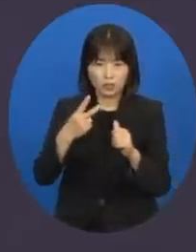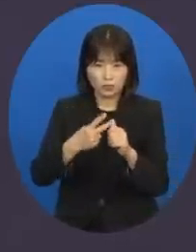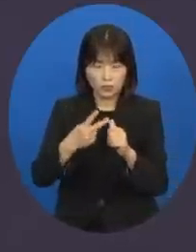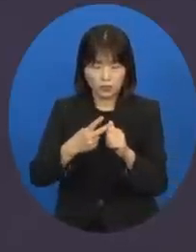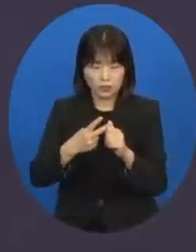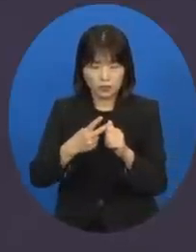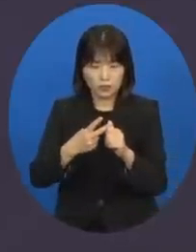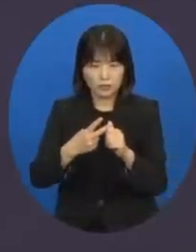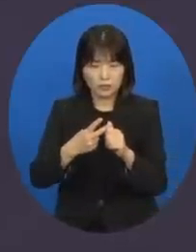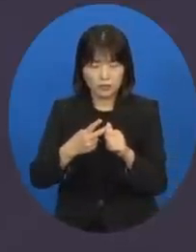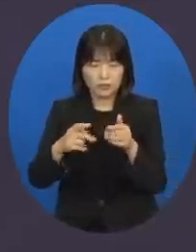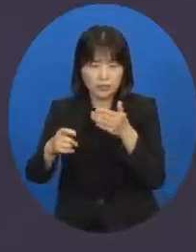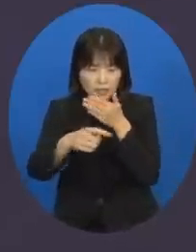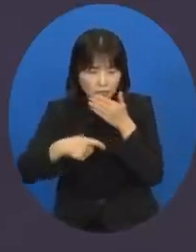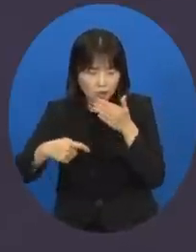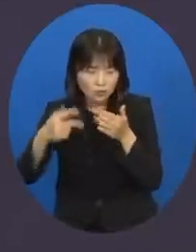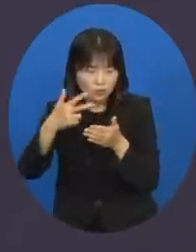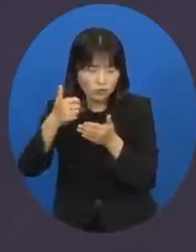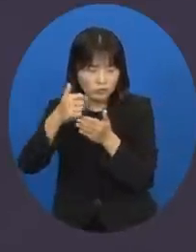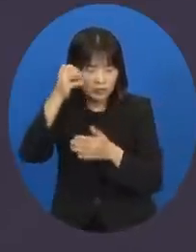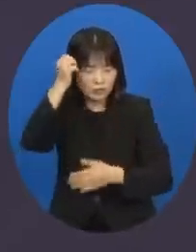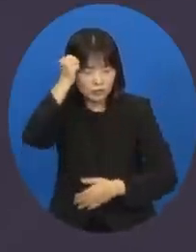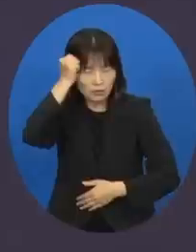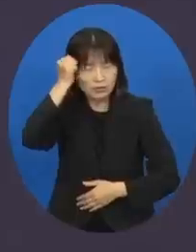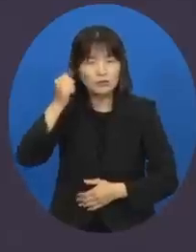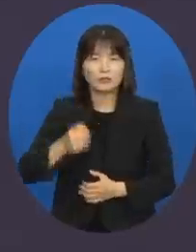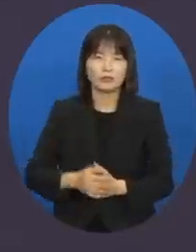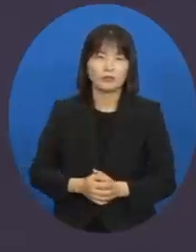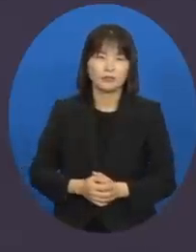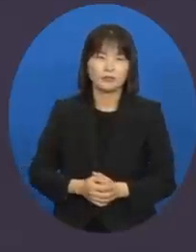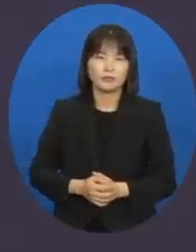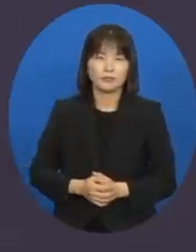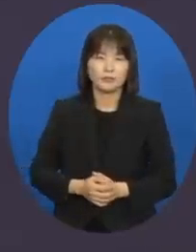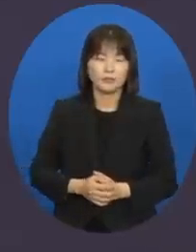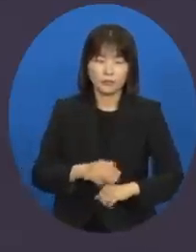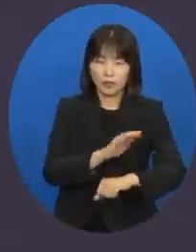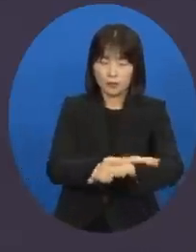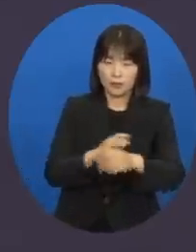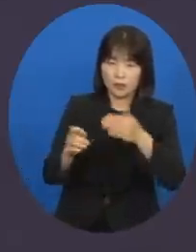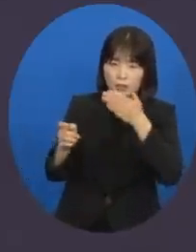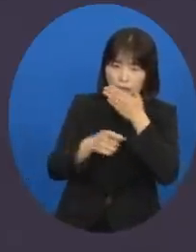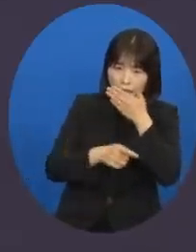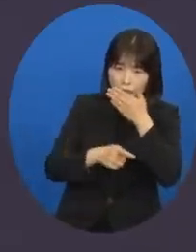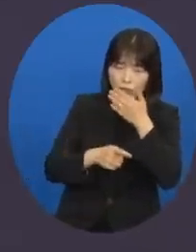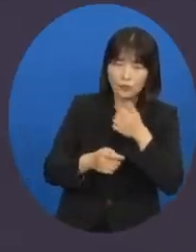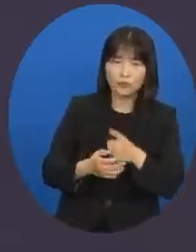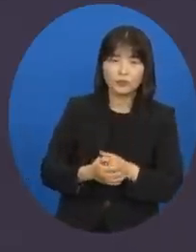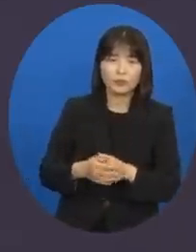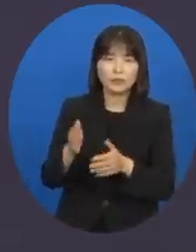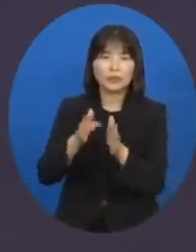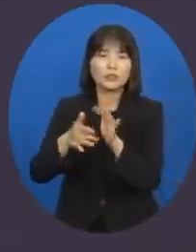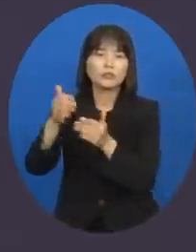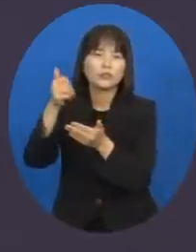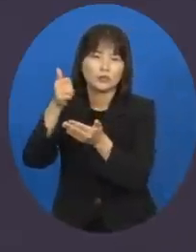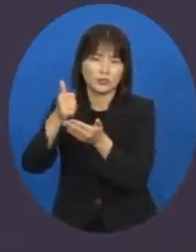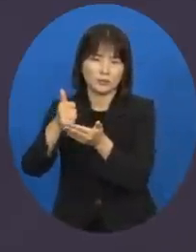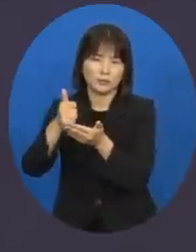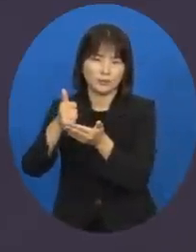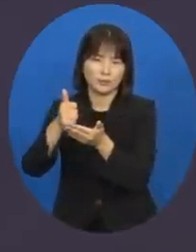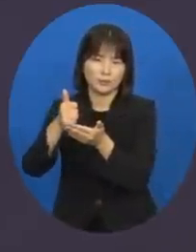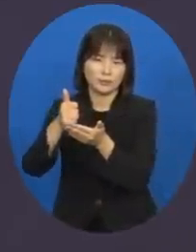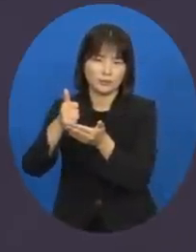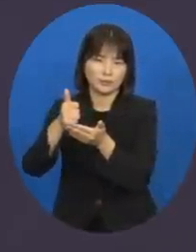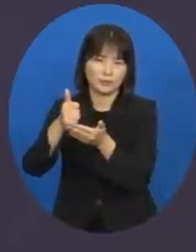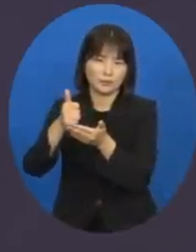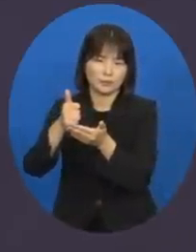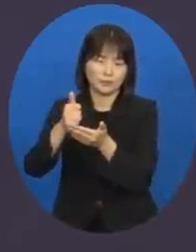결코 잊혀지지 않습니다. 아까 이 왼편에 있던 강도는 예수님을 거역한